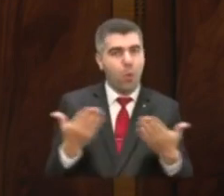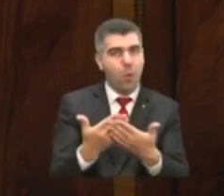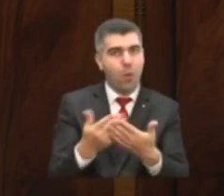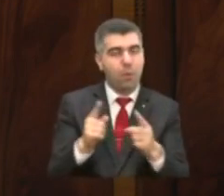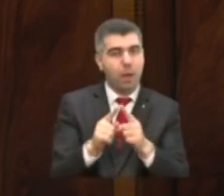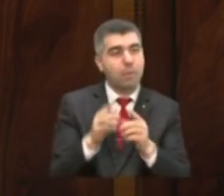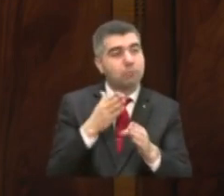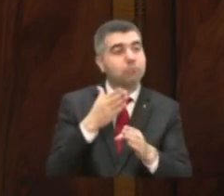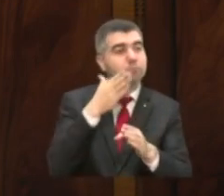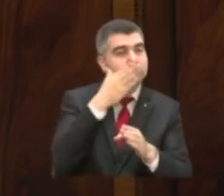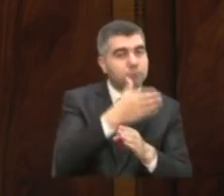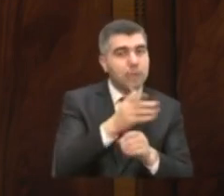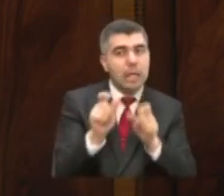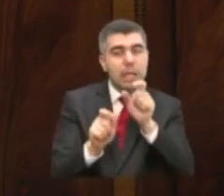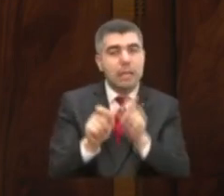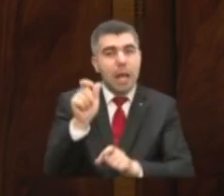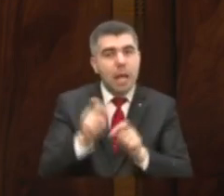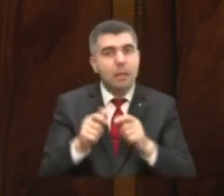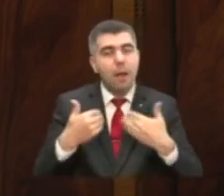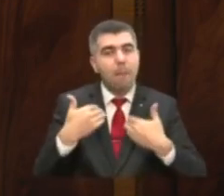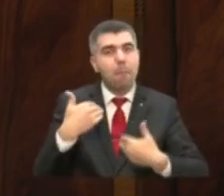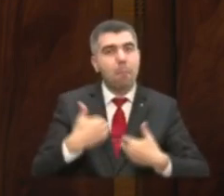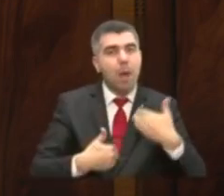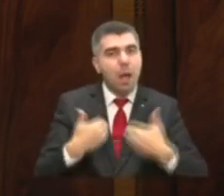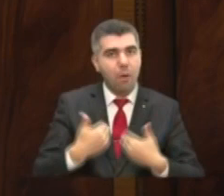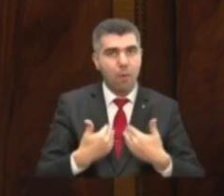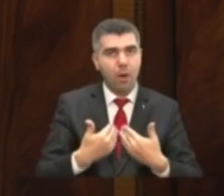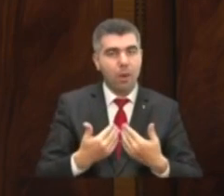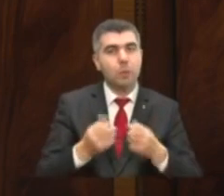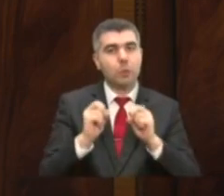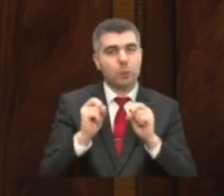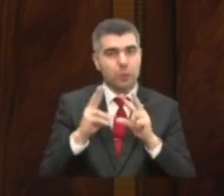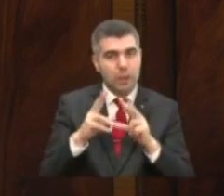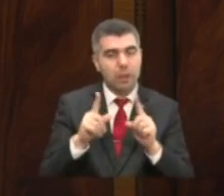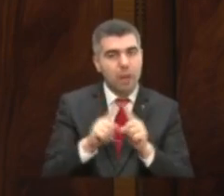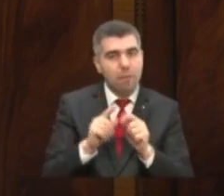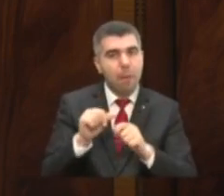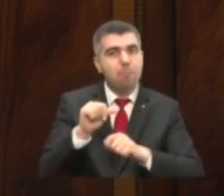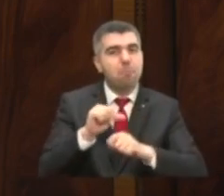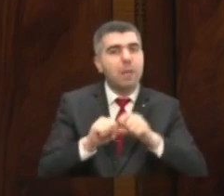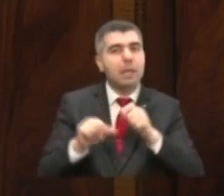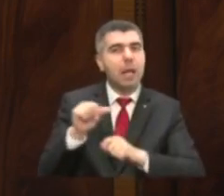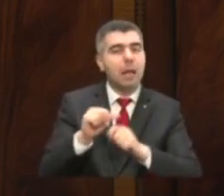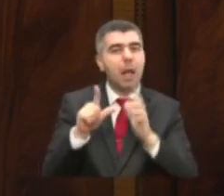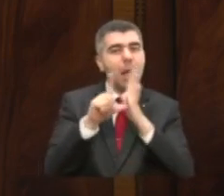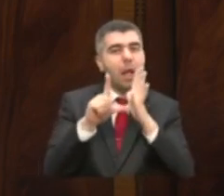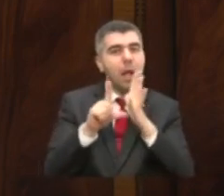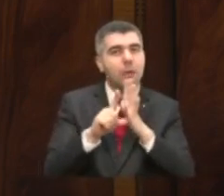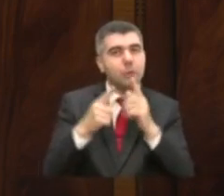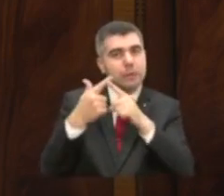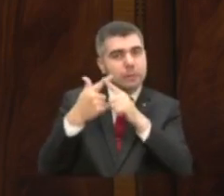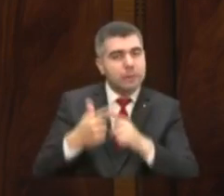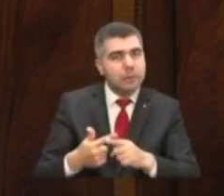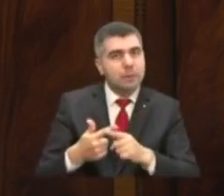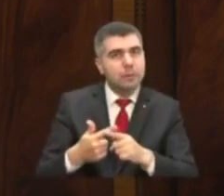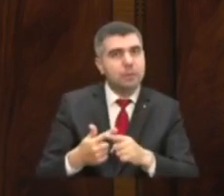الناس وتذاكرت معهم وقالت لهم وين اضطر البرلمان أن يقدم تعديلا في هذا القانون المالية، سيقدم